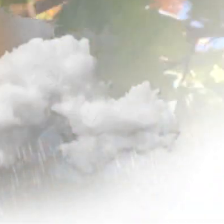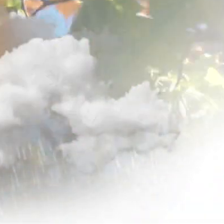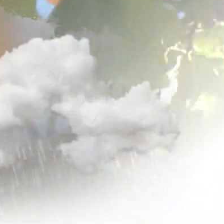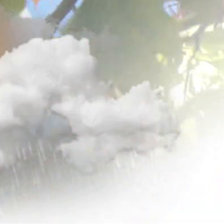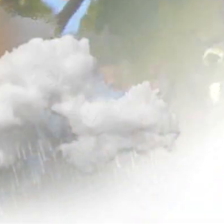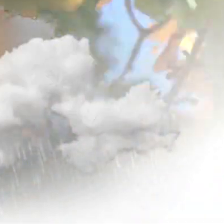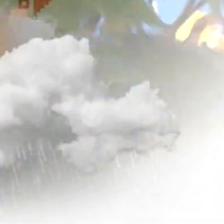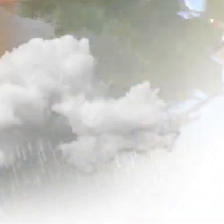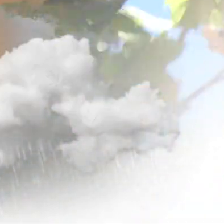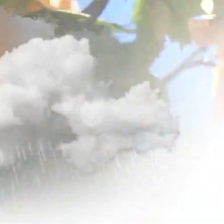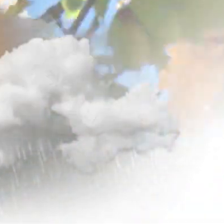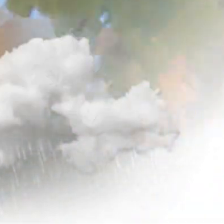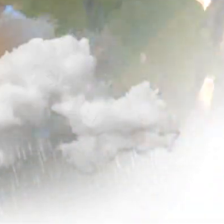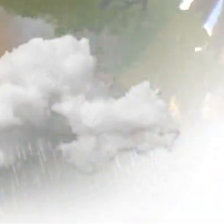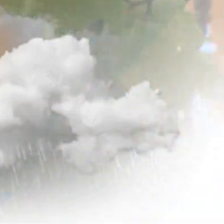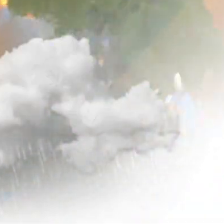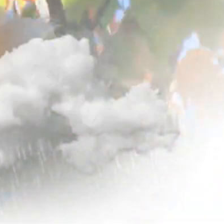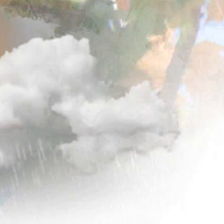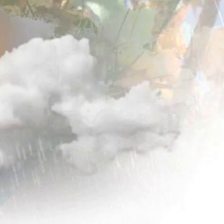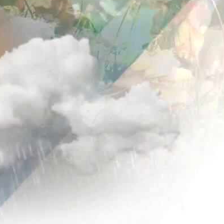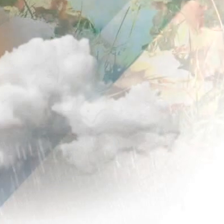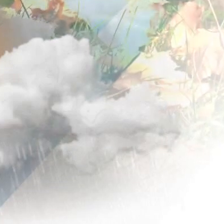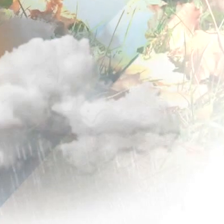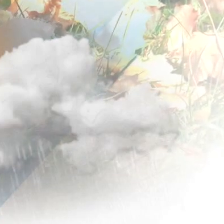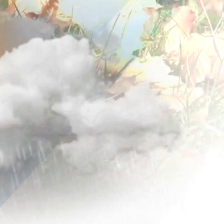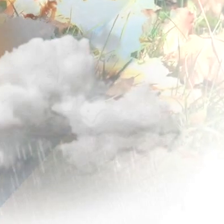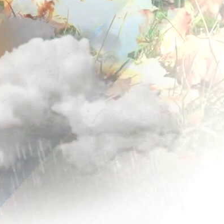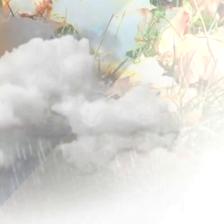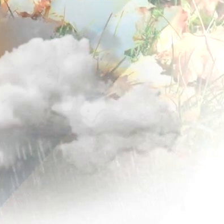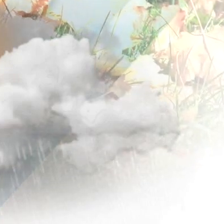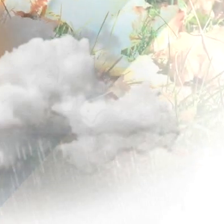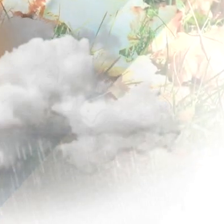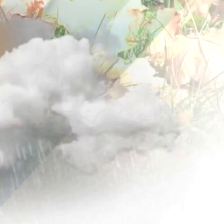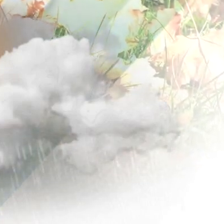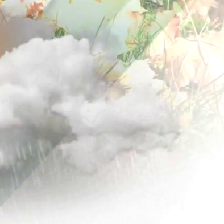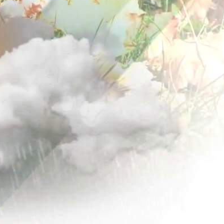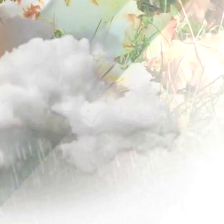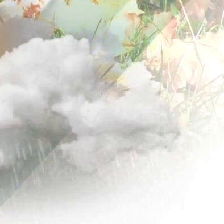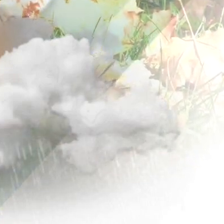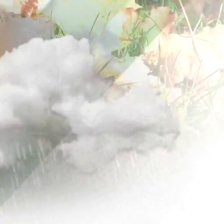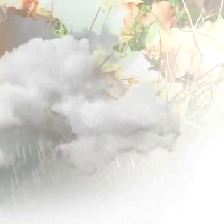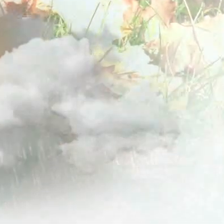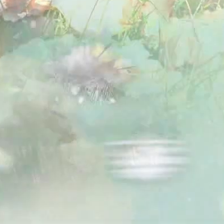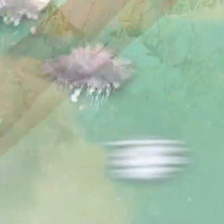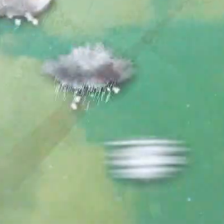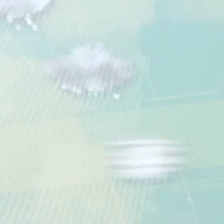Пахмурно, невеликий дождь. Ветер пауношно-усходний от 1 до 4 метров на секунду.